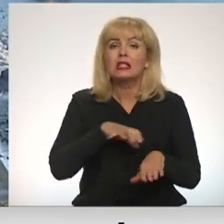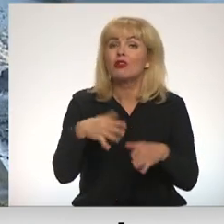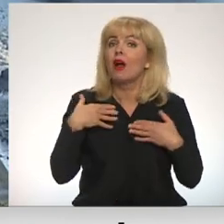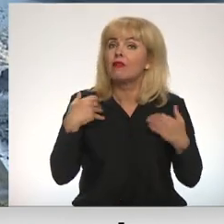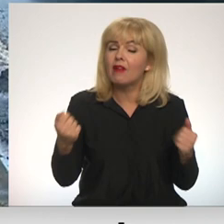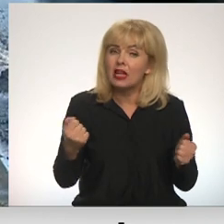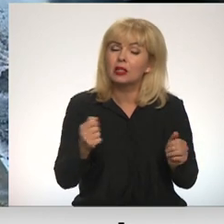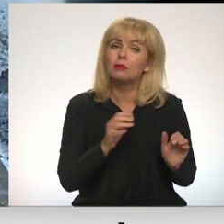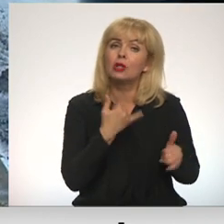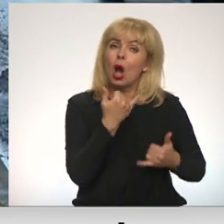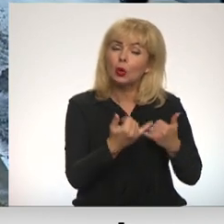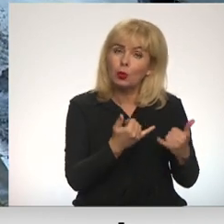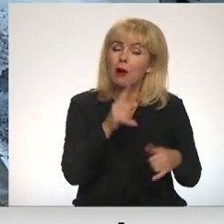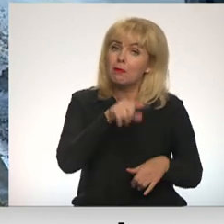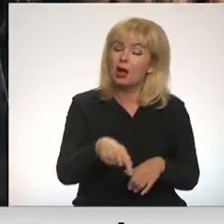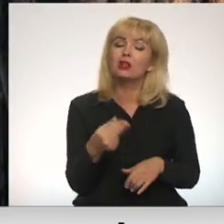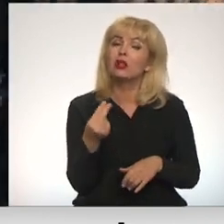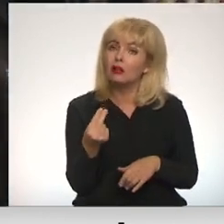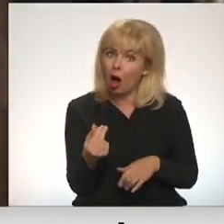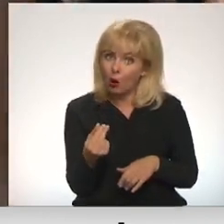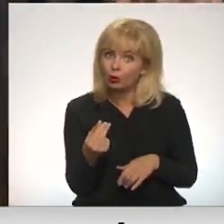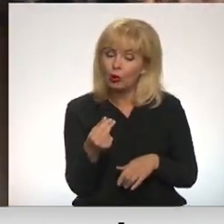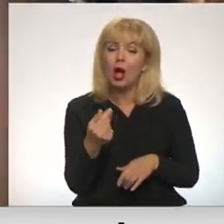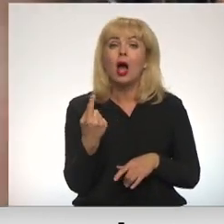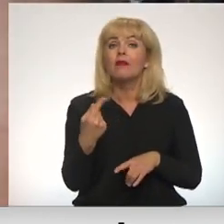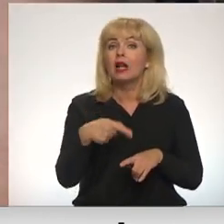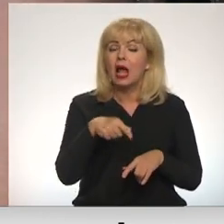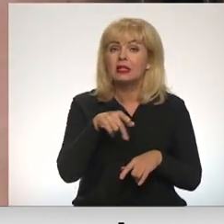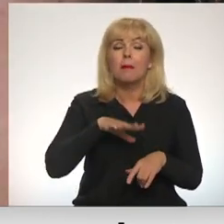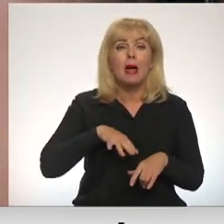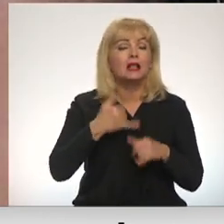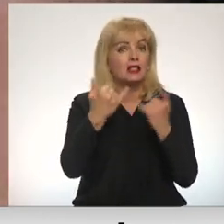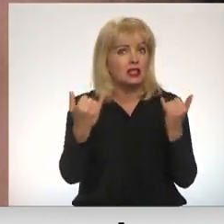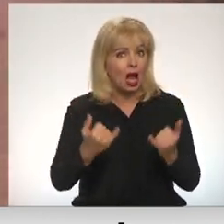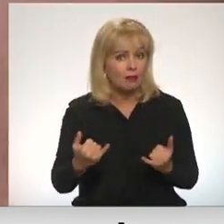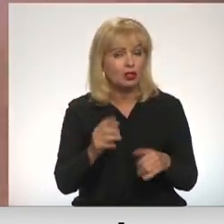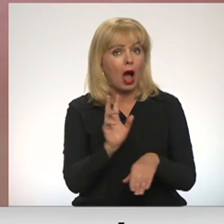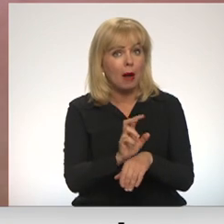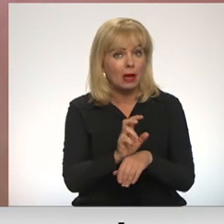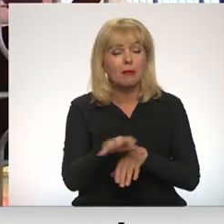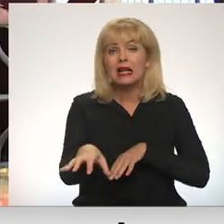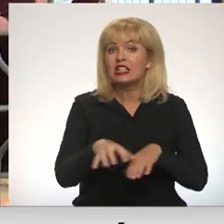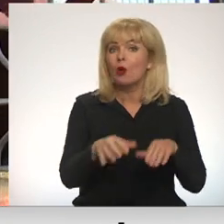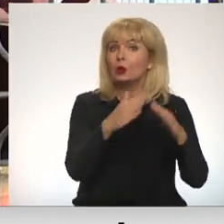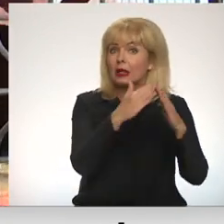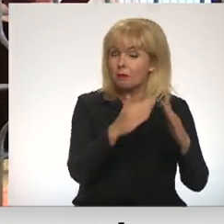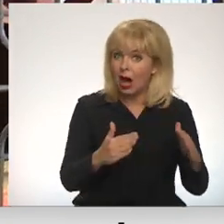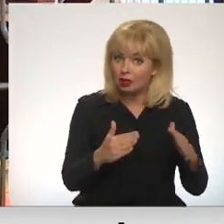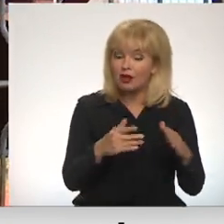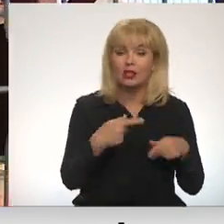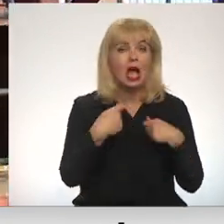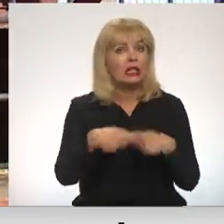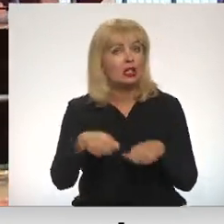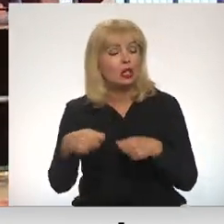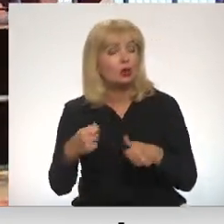veselības uzturēšana prasa līdzekļus, piebilst Elīna. Un tā kā reiz neilgi pēc Ziemassvētkiem apmeklējusi dzīvnieku patversmi, šāda